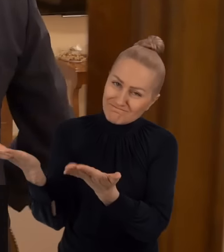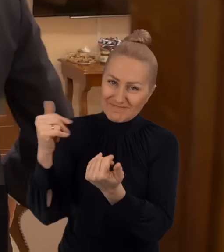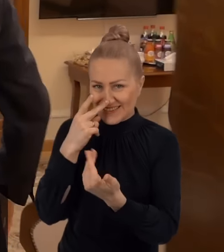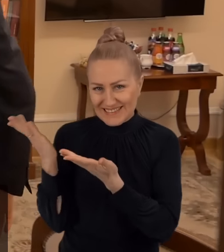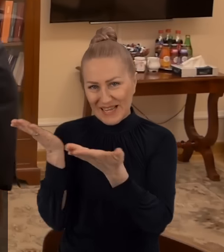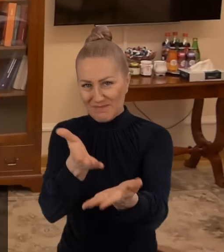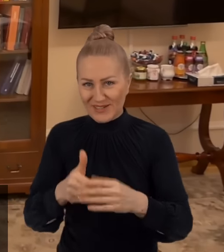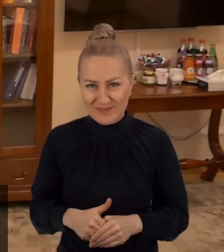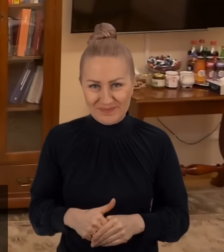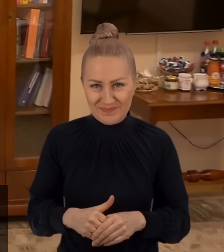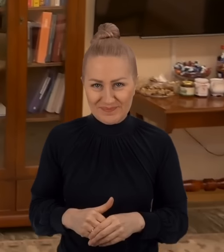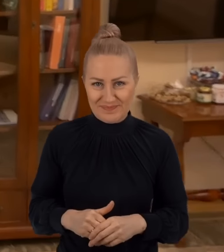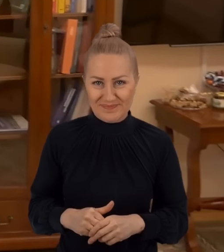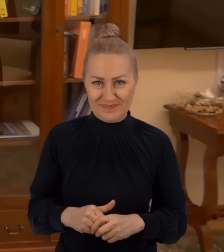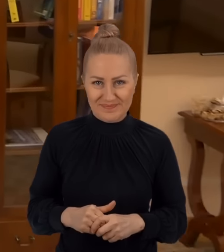serdecznie.